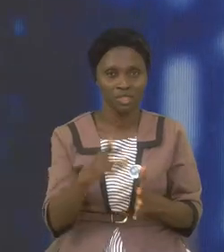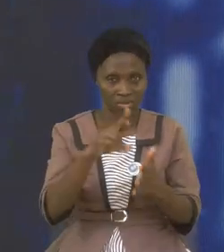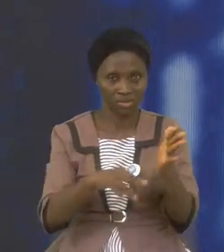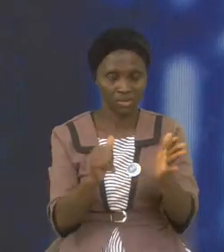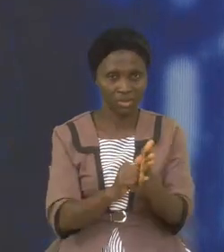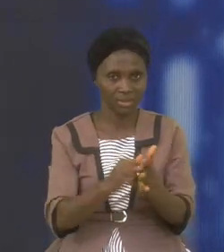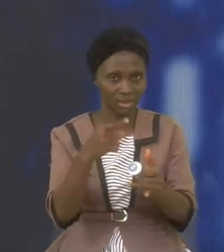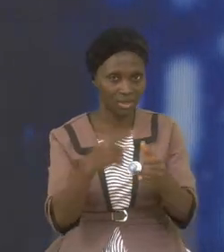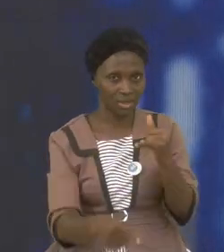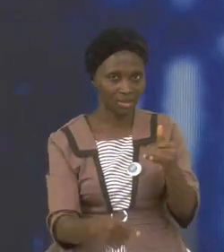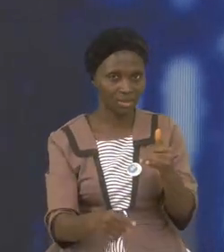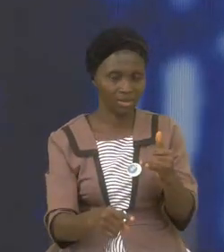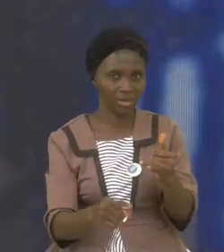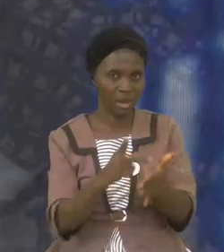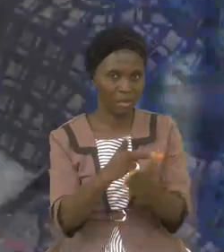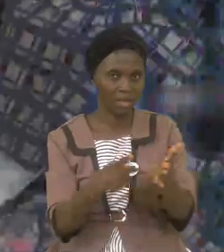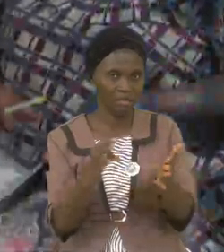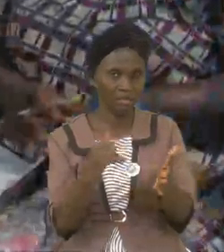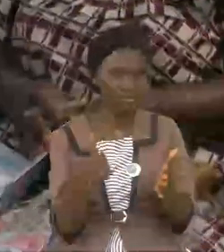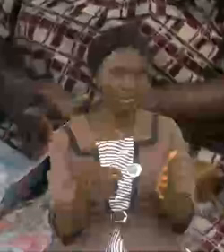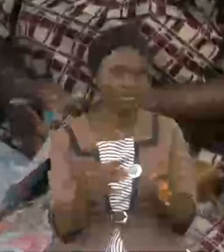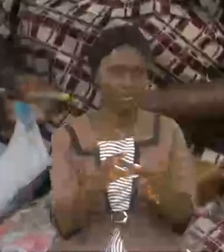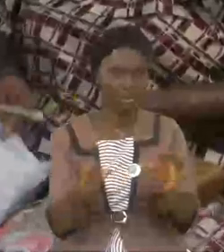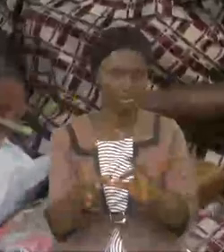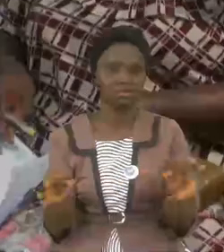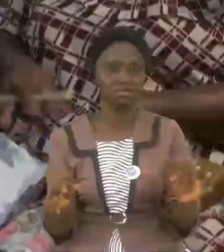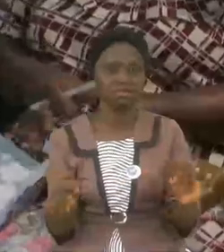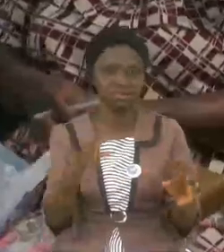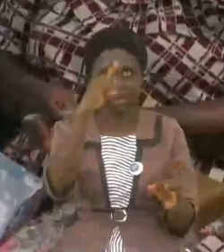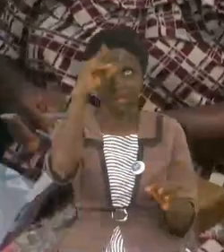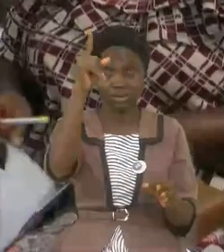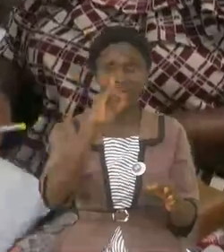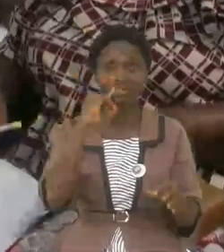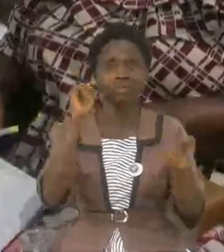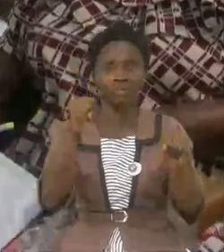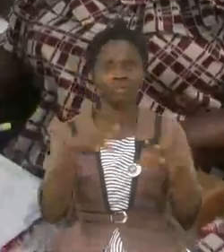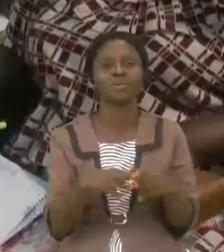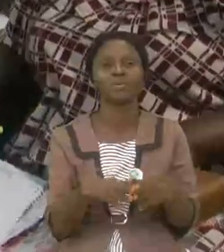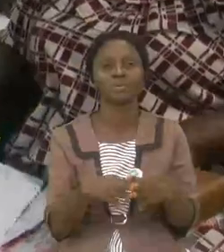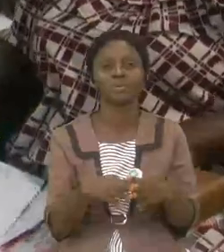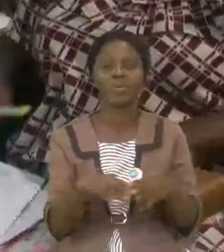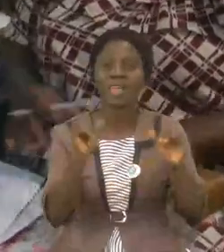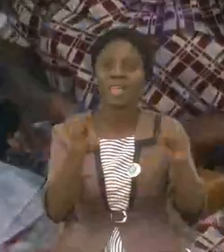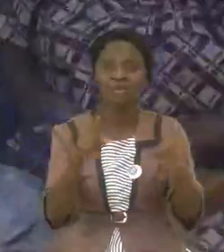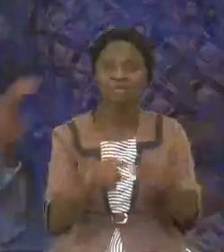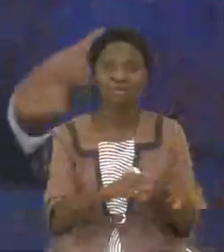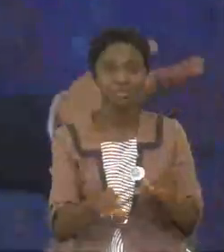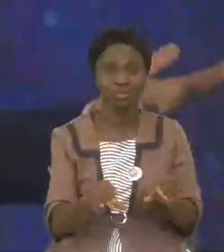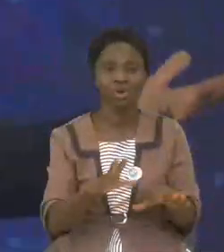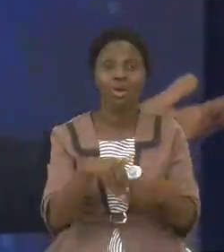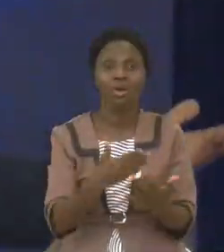Je veux que vous considériez la dernière partie de la phrase qui est « Qui